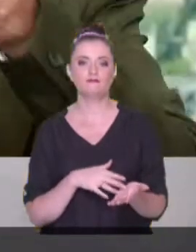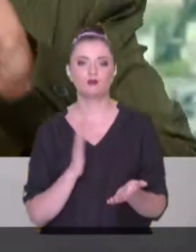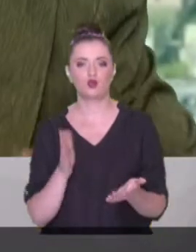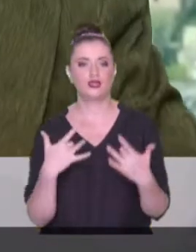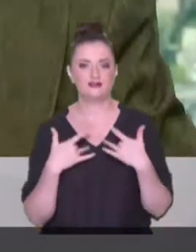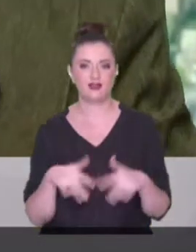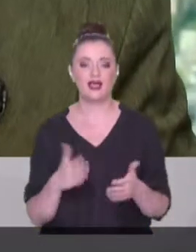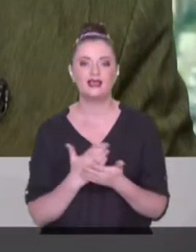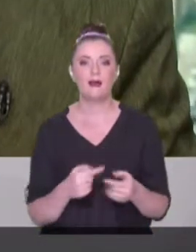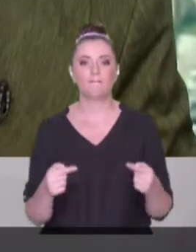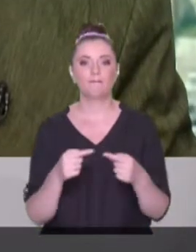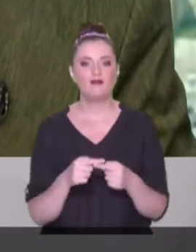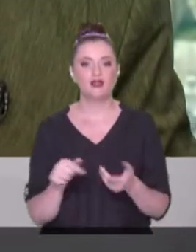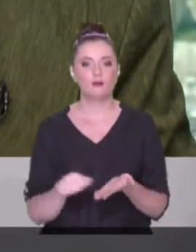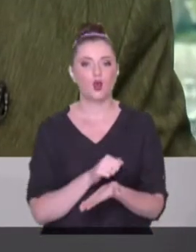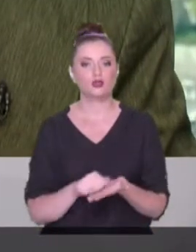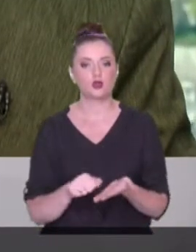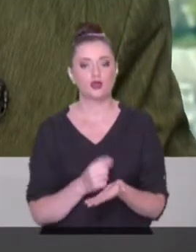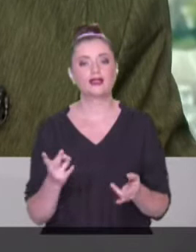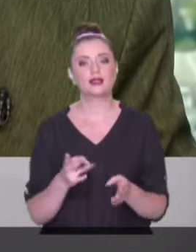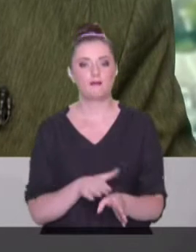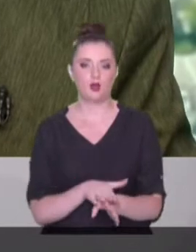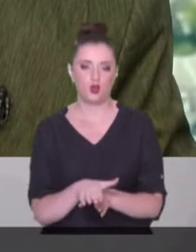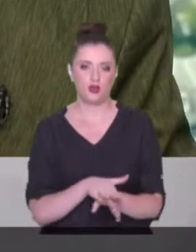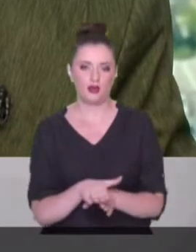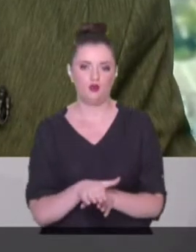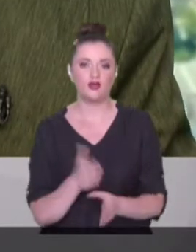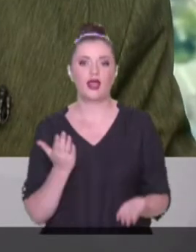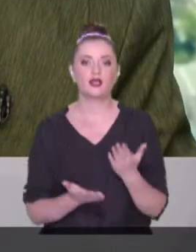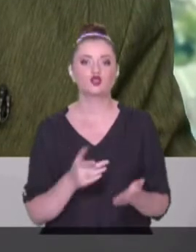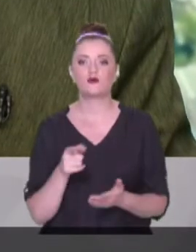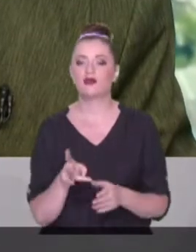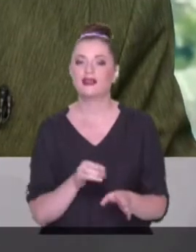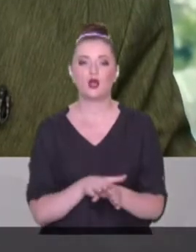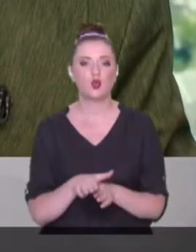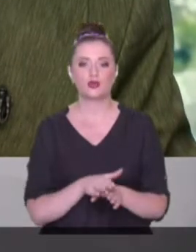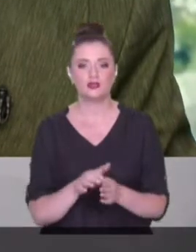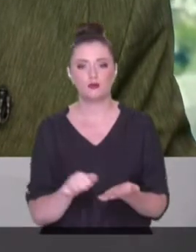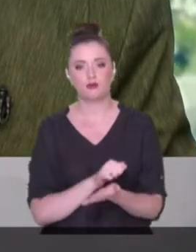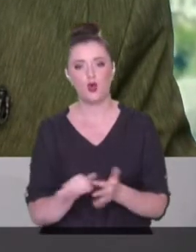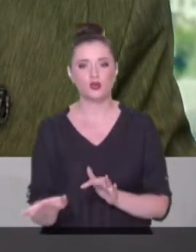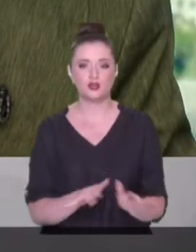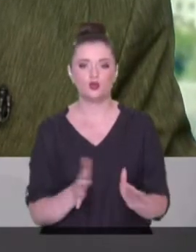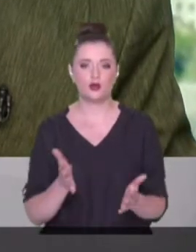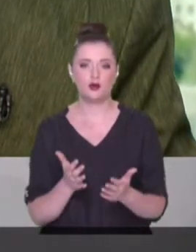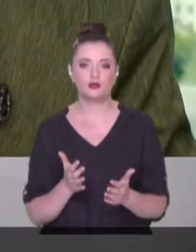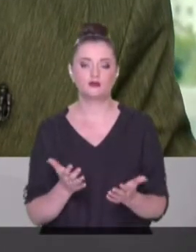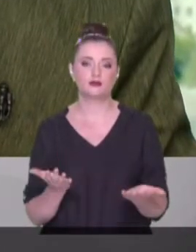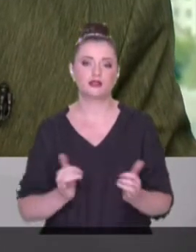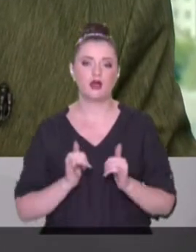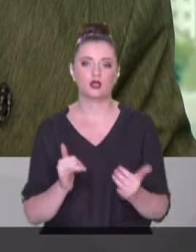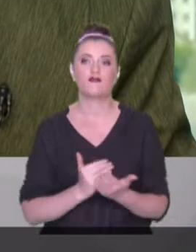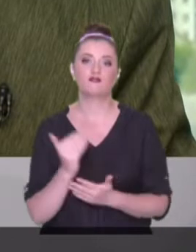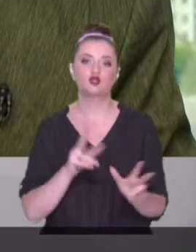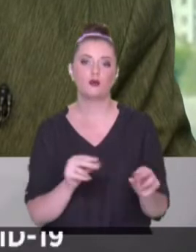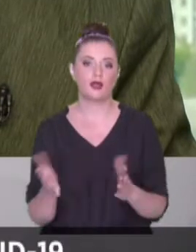Є певні процедури. Процедур треба дотримуватися. Якщо ви не дотримуєтесь процедур заради якогось вищого блага, то,